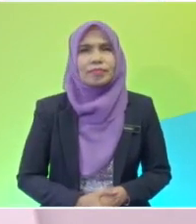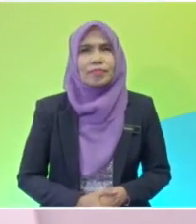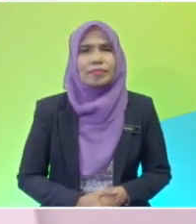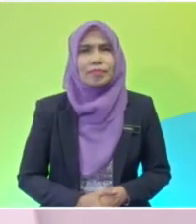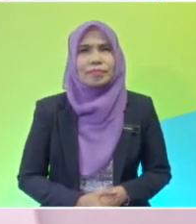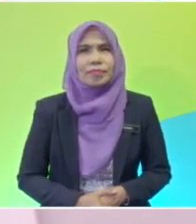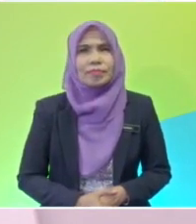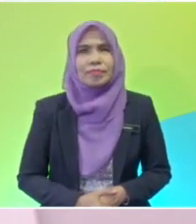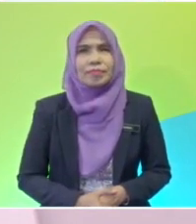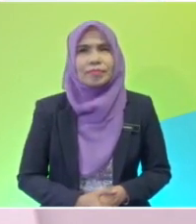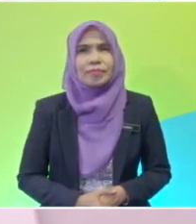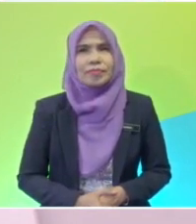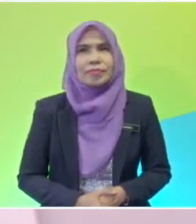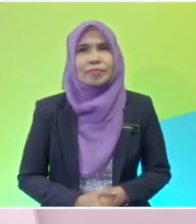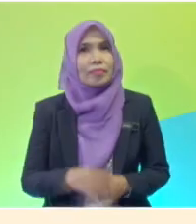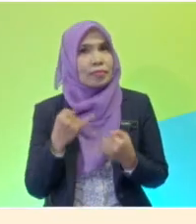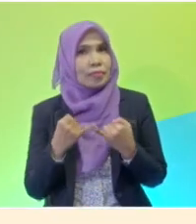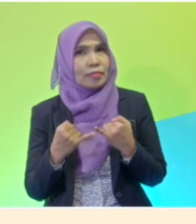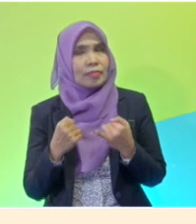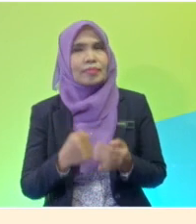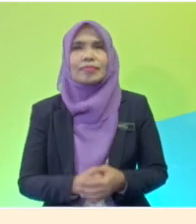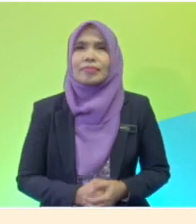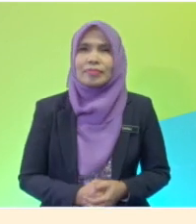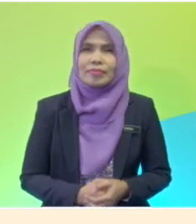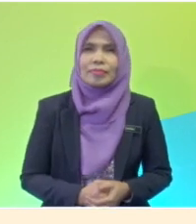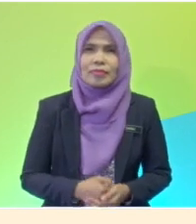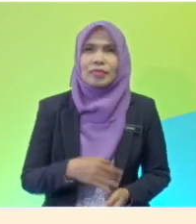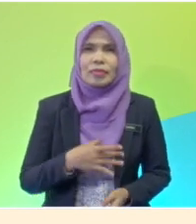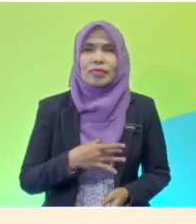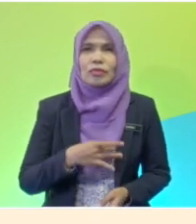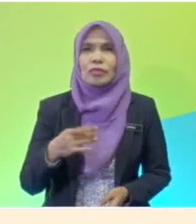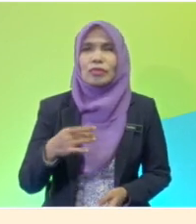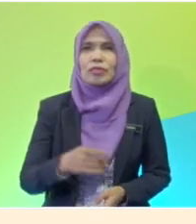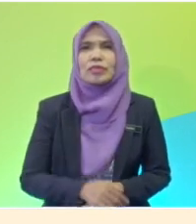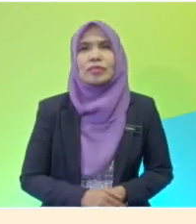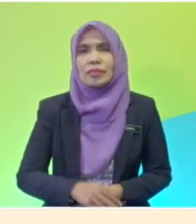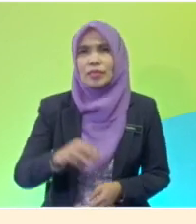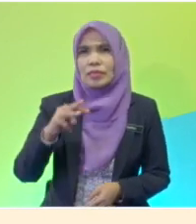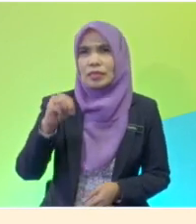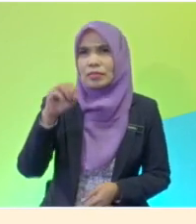berhasil dan yang terakhirnya dia suka mengeluh Halah